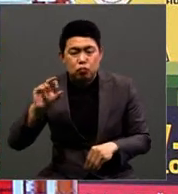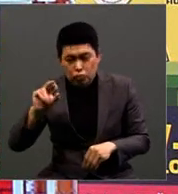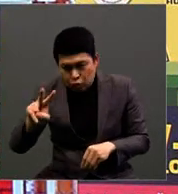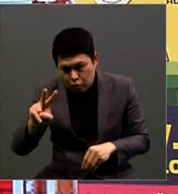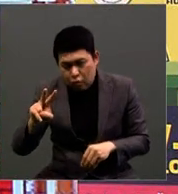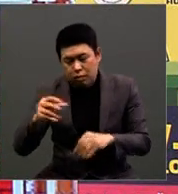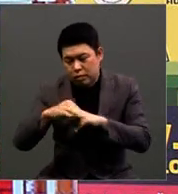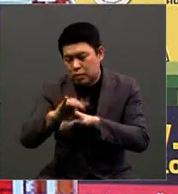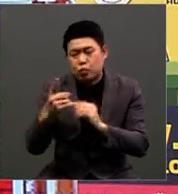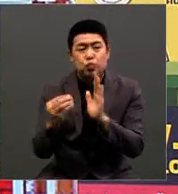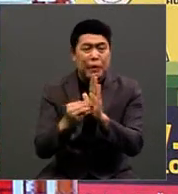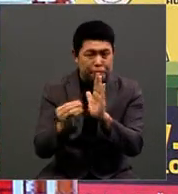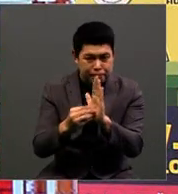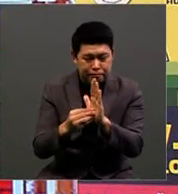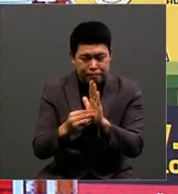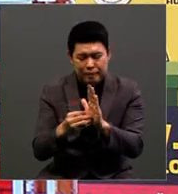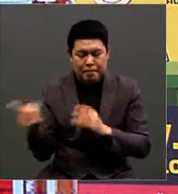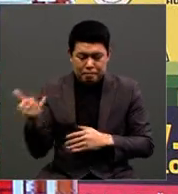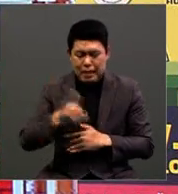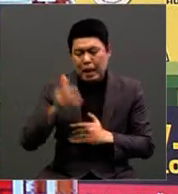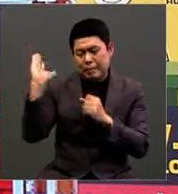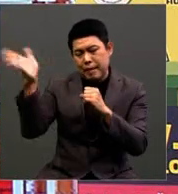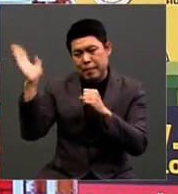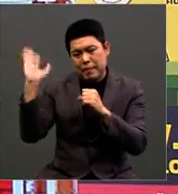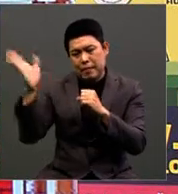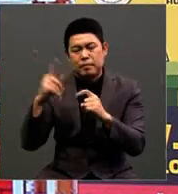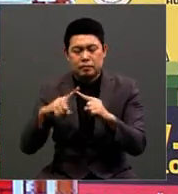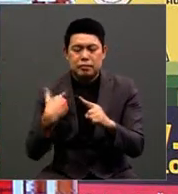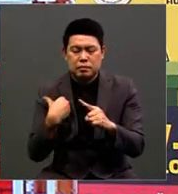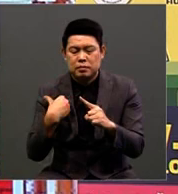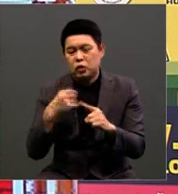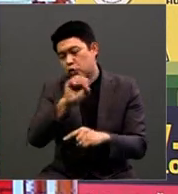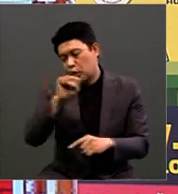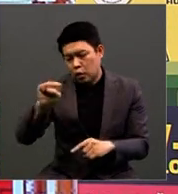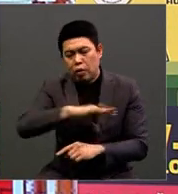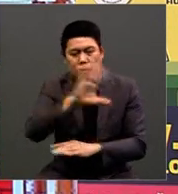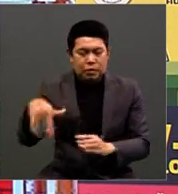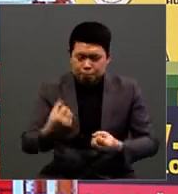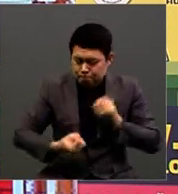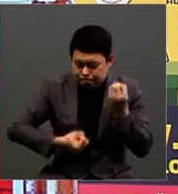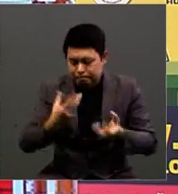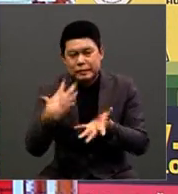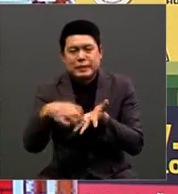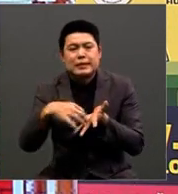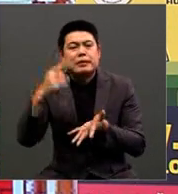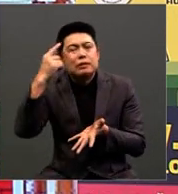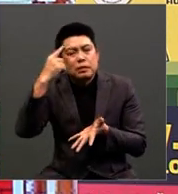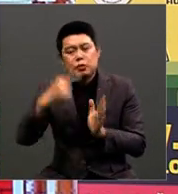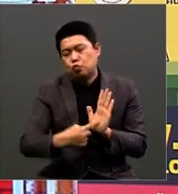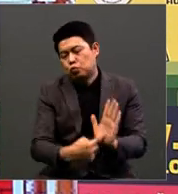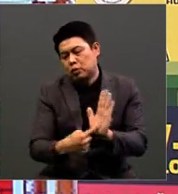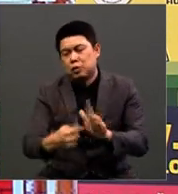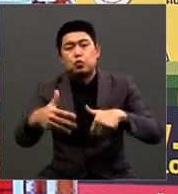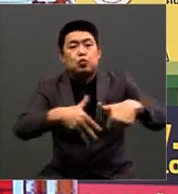ส.สเขต 32กรุงเทพฯได้มาแสดงวิสัยทัศน์โดยผู้สมัครส.สส่วนใหญ่นะครับต่างก็มุ่งที่จะดึงเอาความโดดเด่นของ